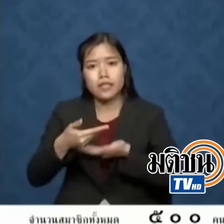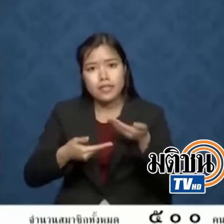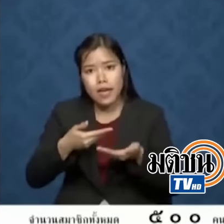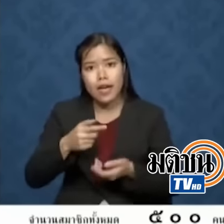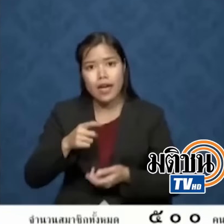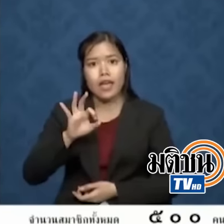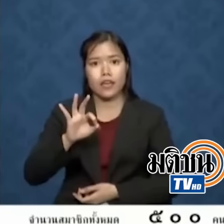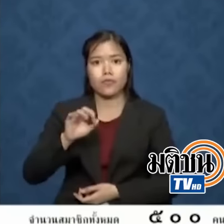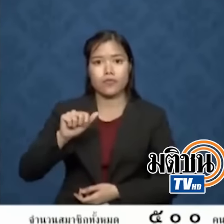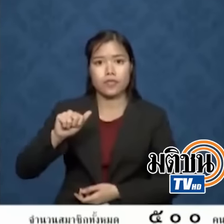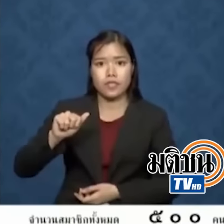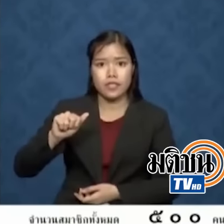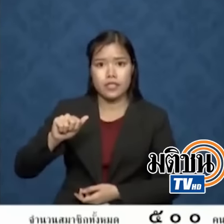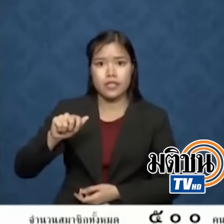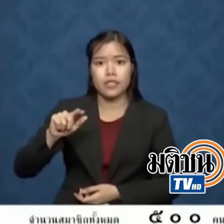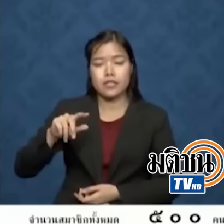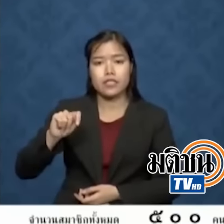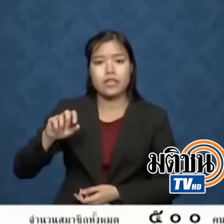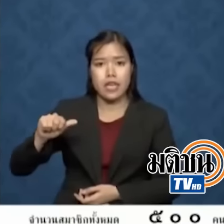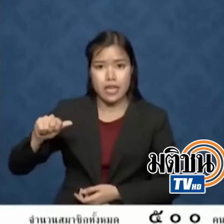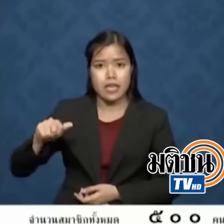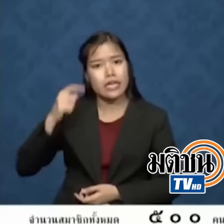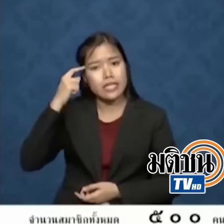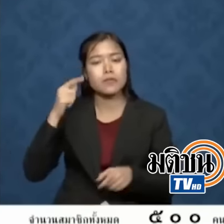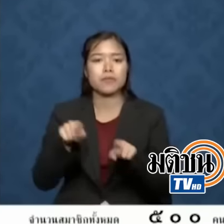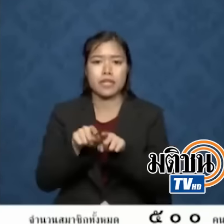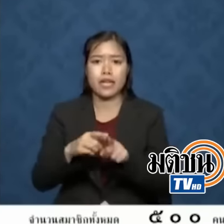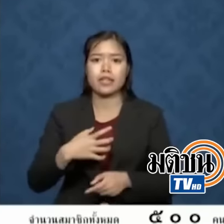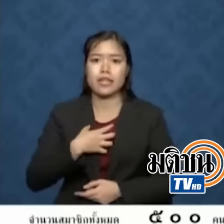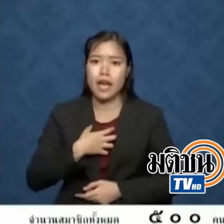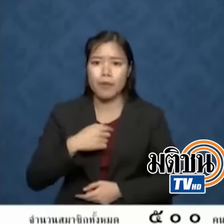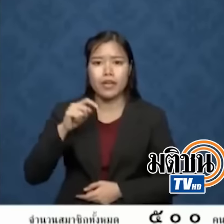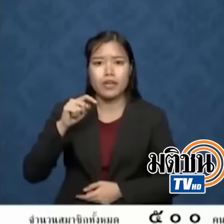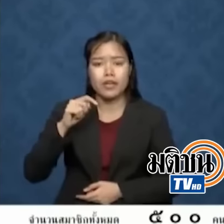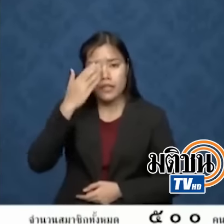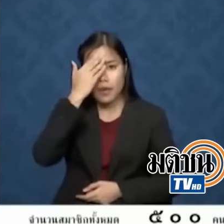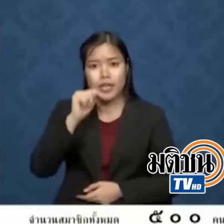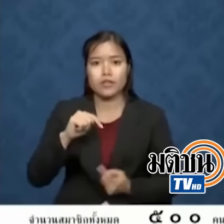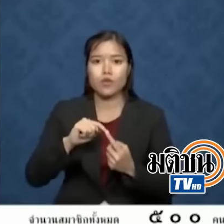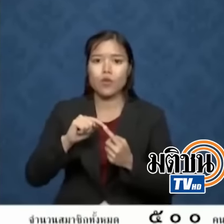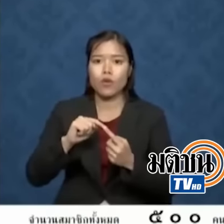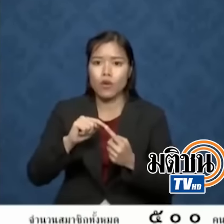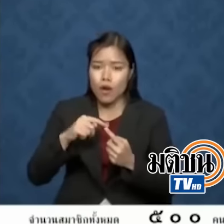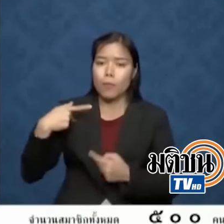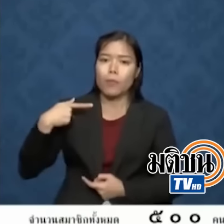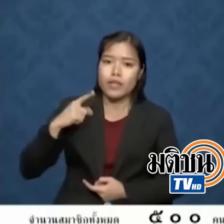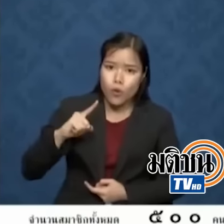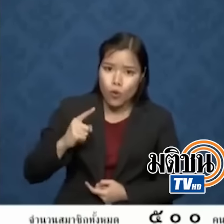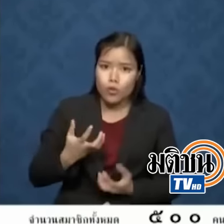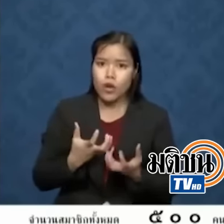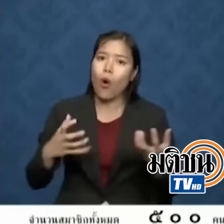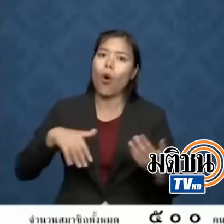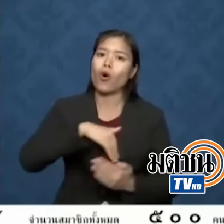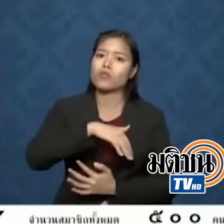ร็จด้วยซ้ำครับแต่ที่มากไปกว่านั้นคืออยากให้มันคุ้มค่าคุ้มค่ากับอะไรครับคุ้มค่ากับทรัพยากรที่ประ